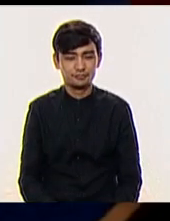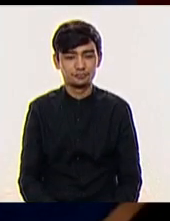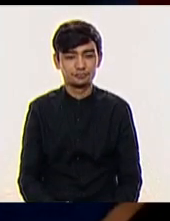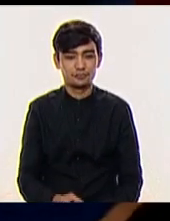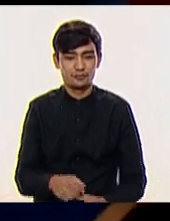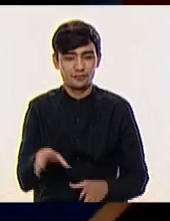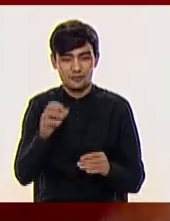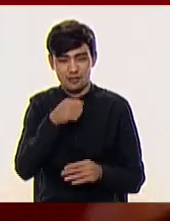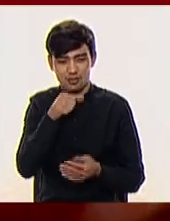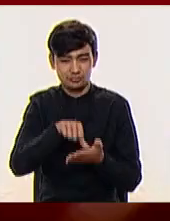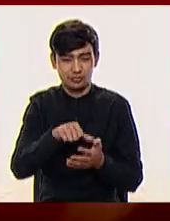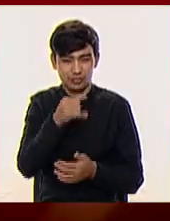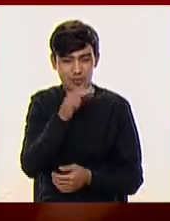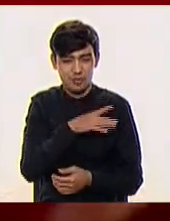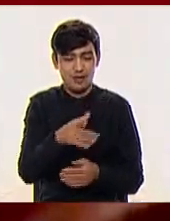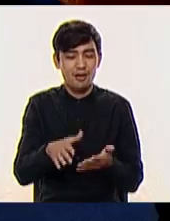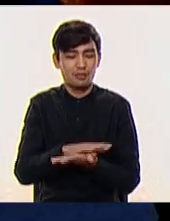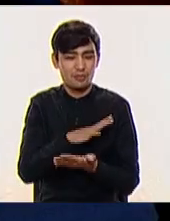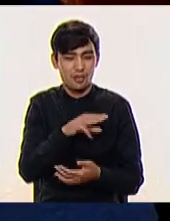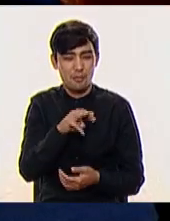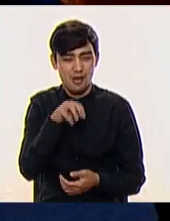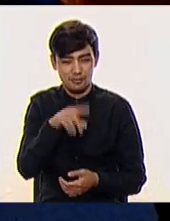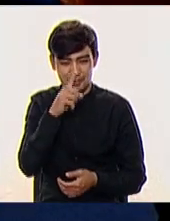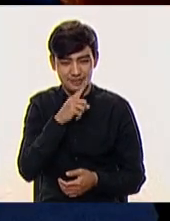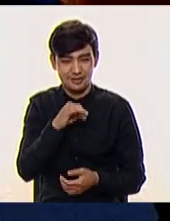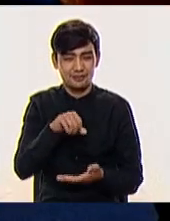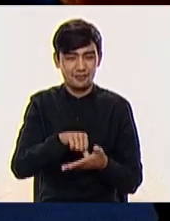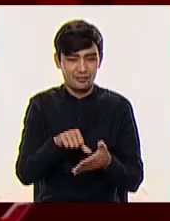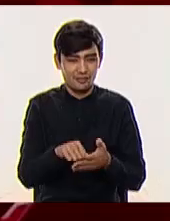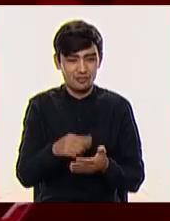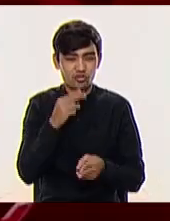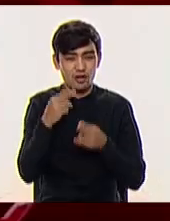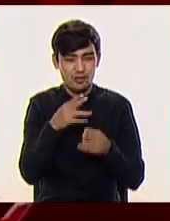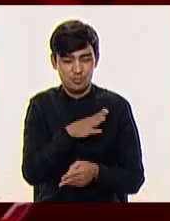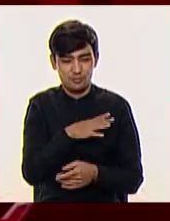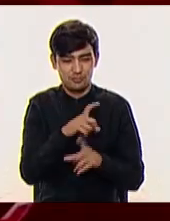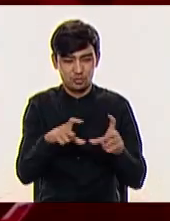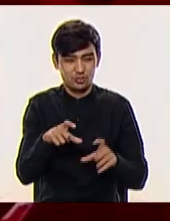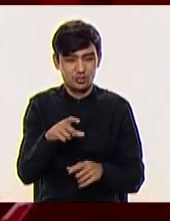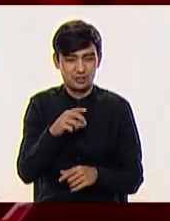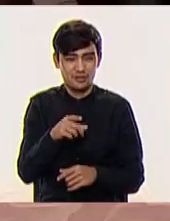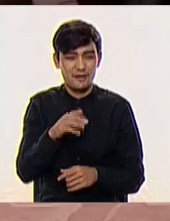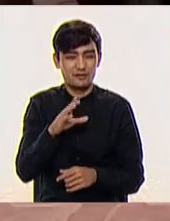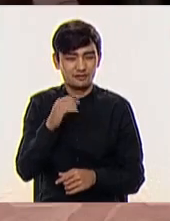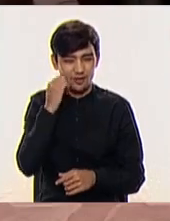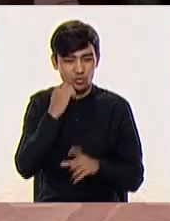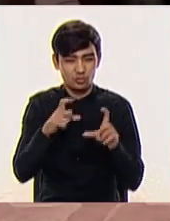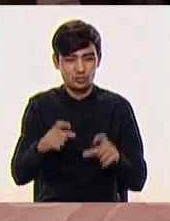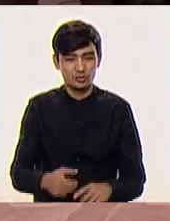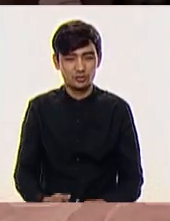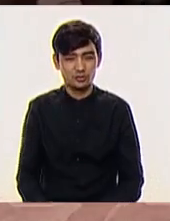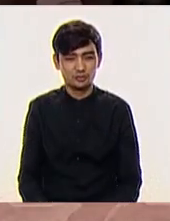Так и не спели. Как отмена празднования Наурыза отразилась на артистах? На что жалуются представители хора ветеранов?